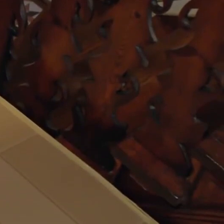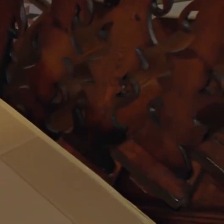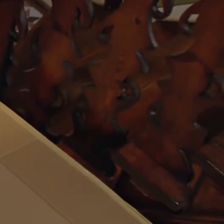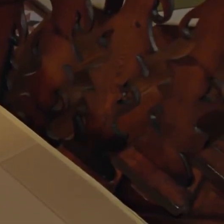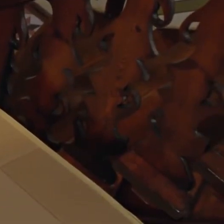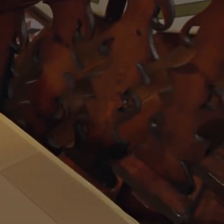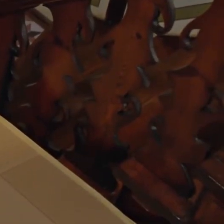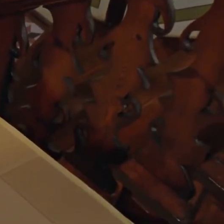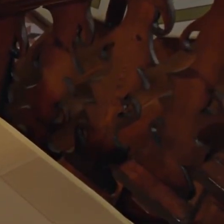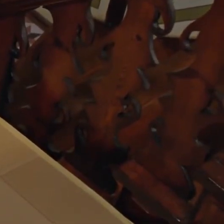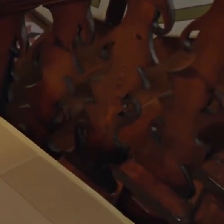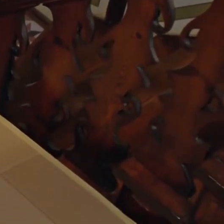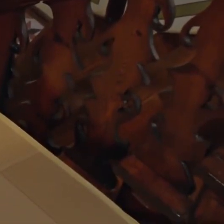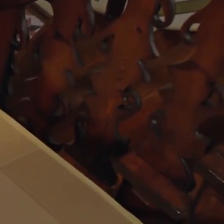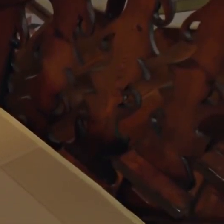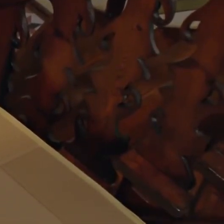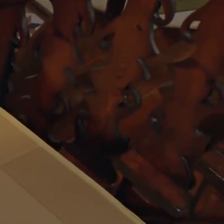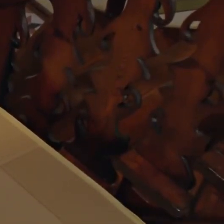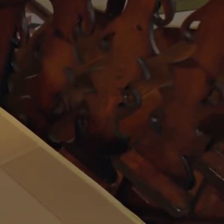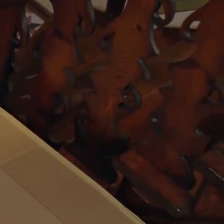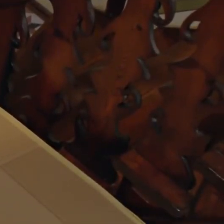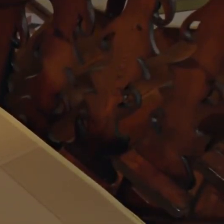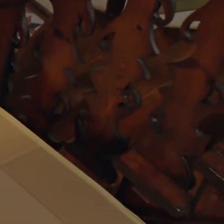Hızlıca tuşlara dokunuyor.